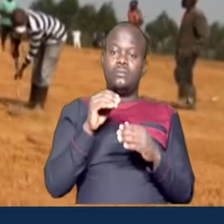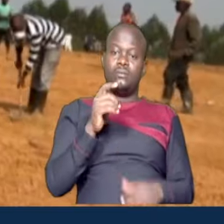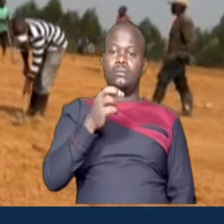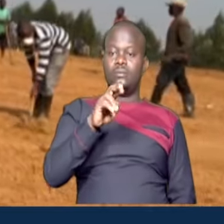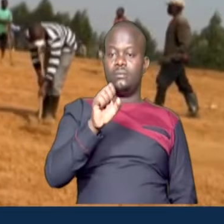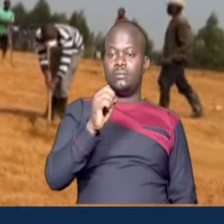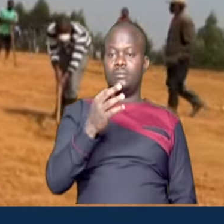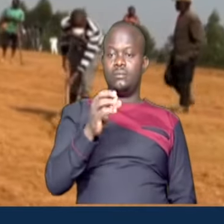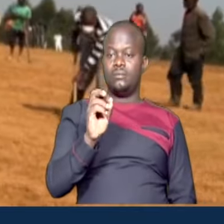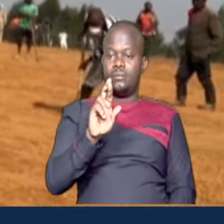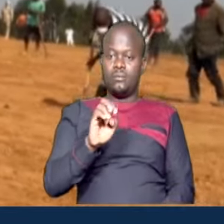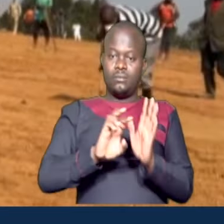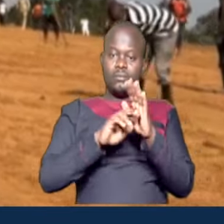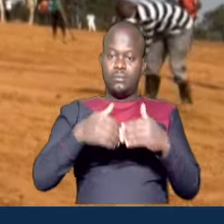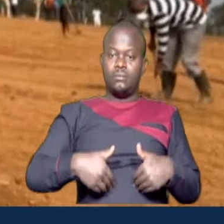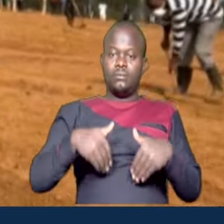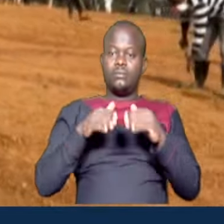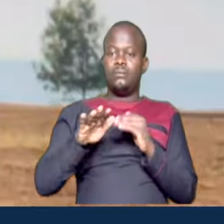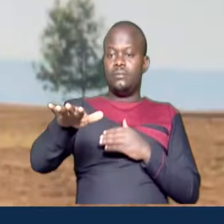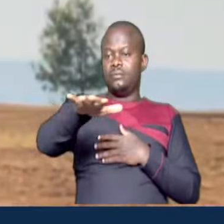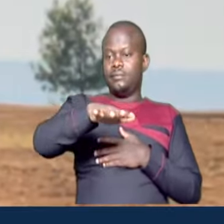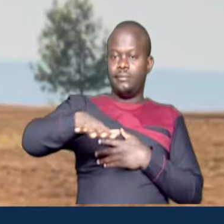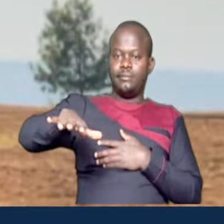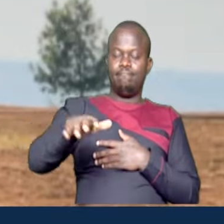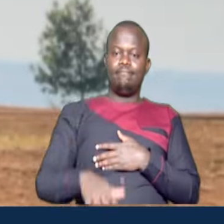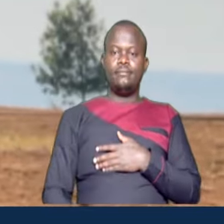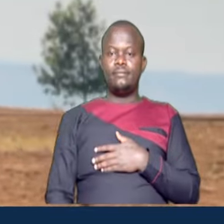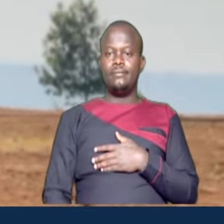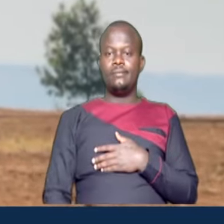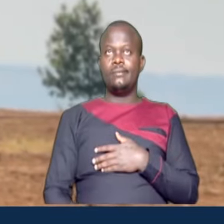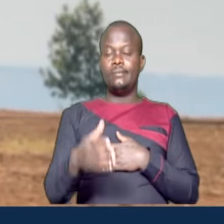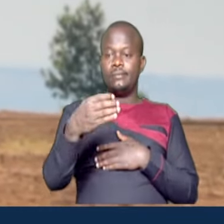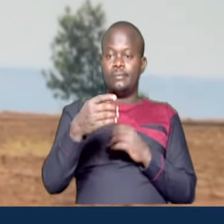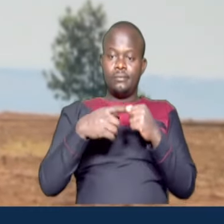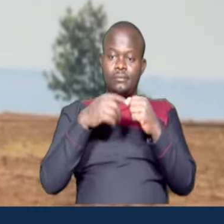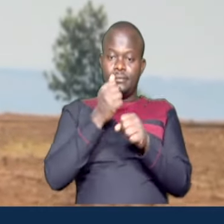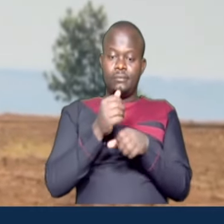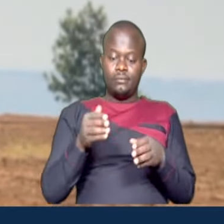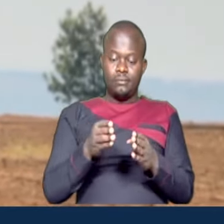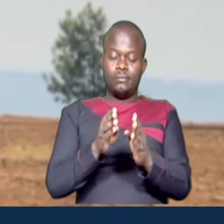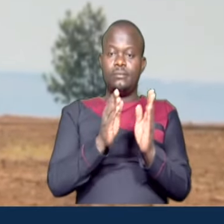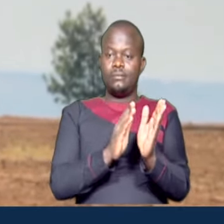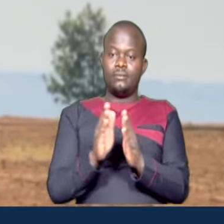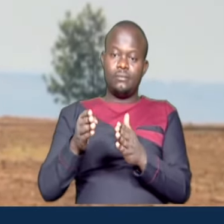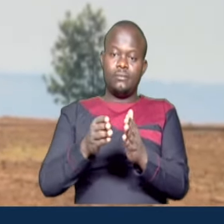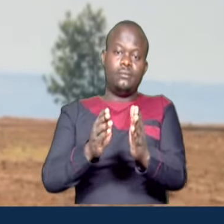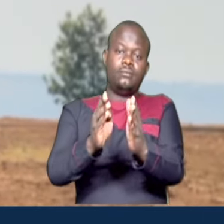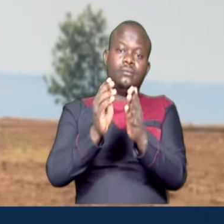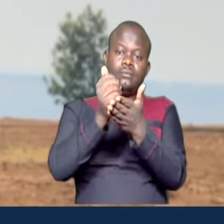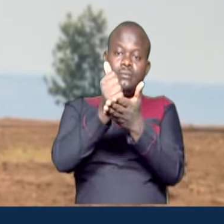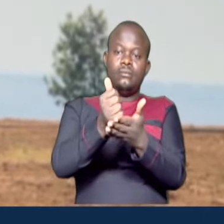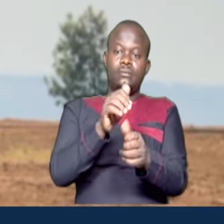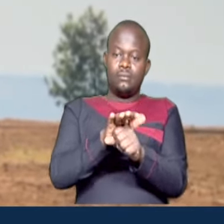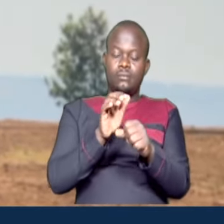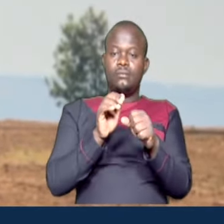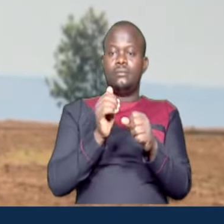transform uhagarara urubyiruko muri Gicumbi company esheshatu zikora mu mihanda zitunganya imihanda ibyo byafashije urubyiruko rwacu